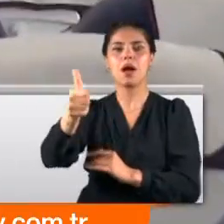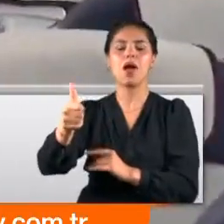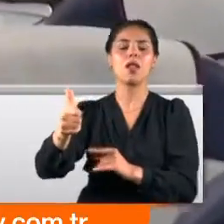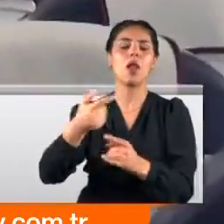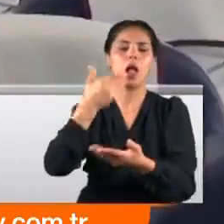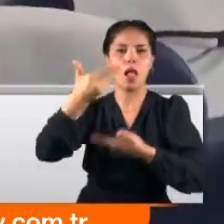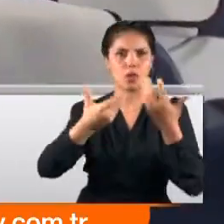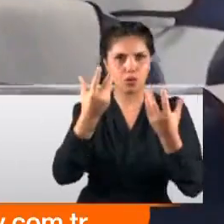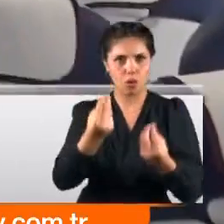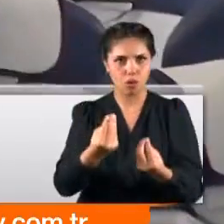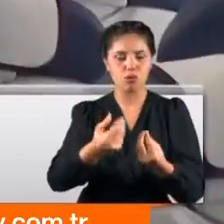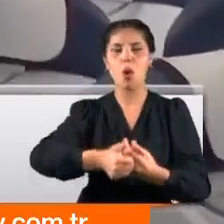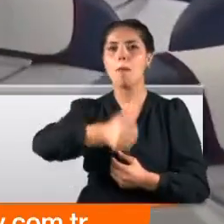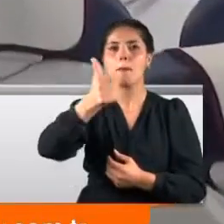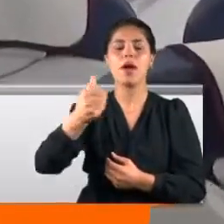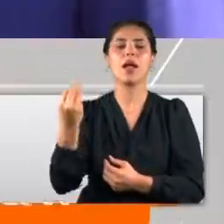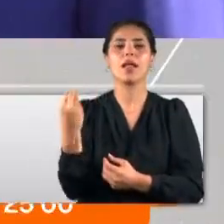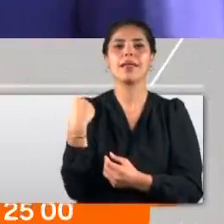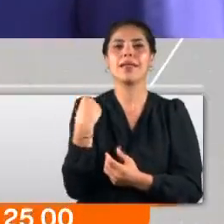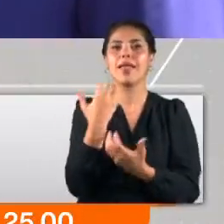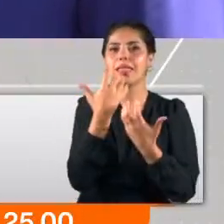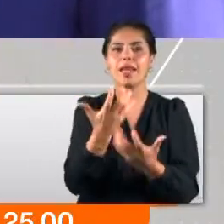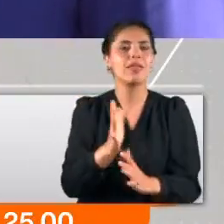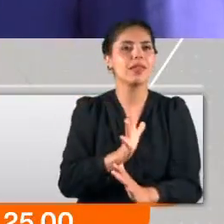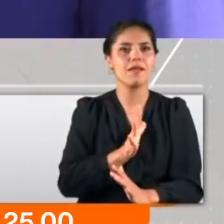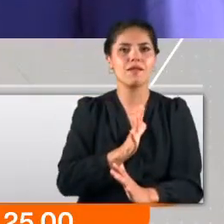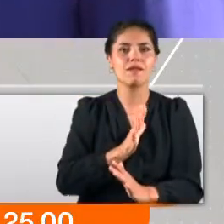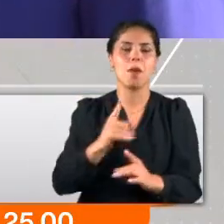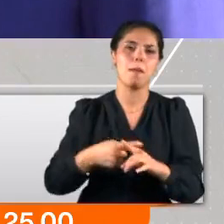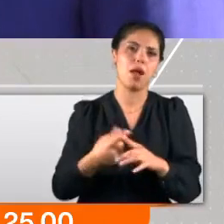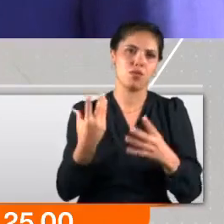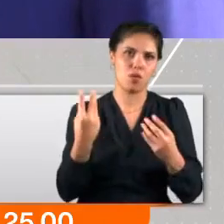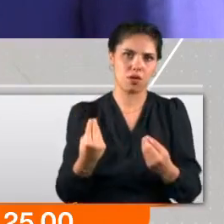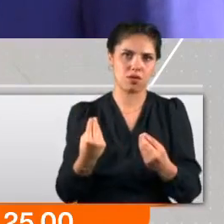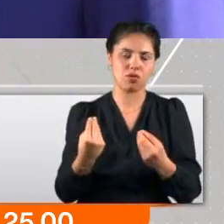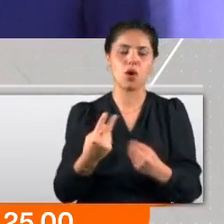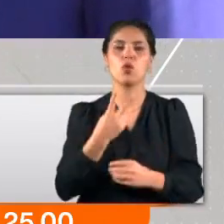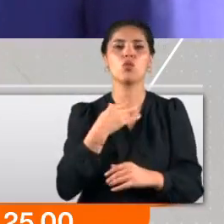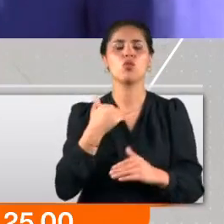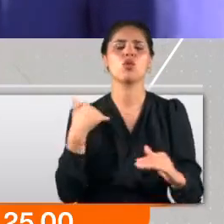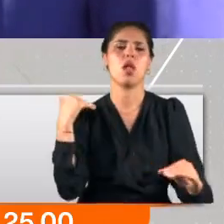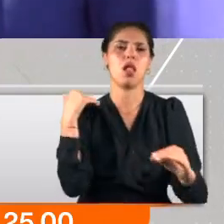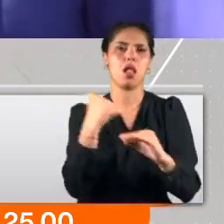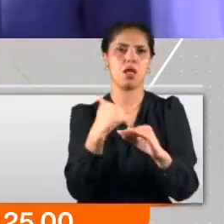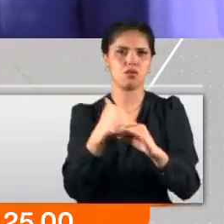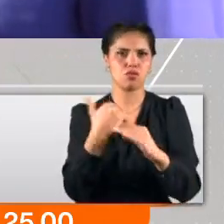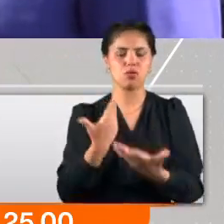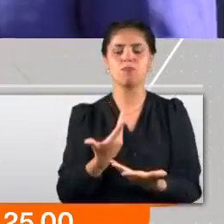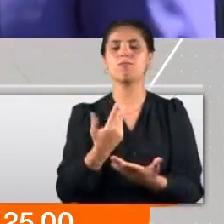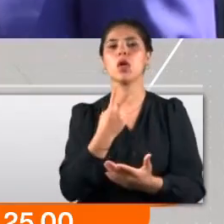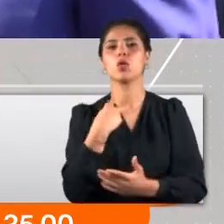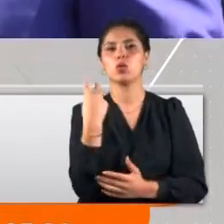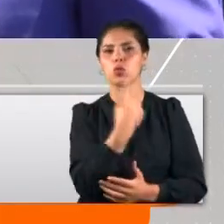haritasına ilişkin önerilerini kabineye sunacak. Rusya ile aynı çizgideyiz. Yani